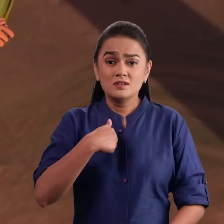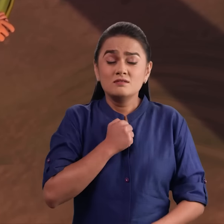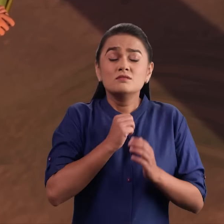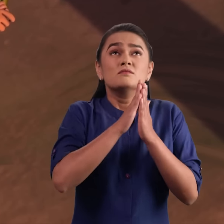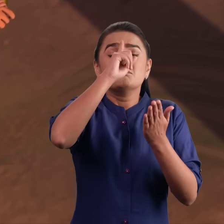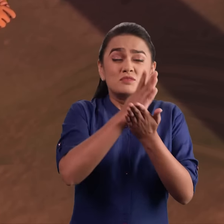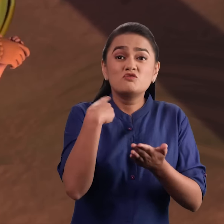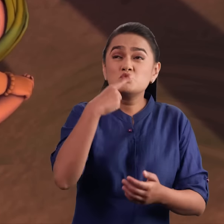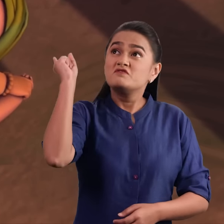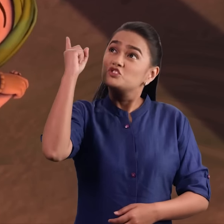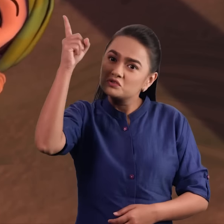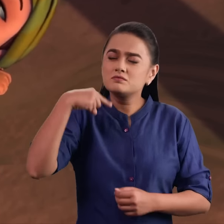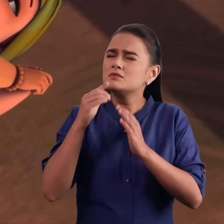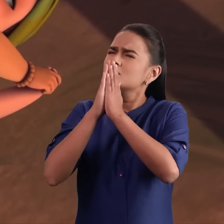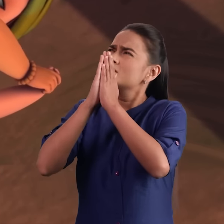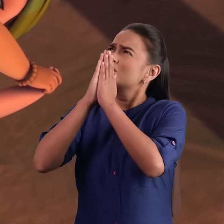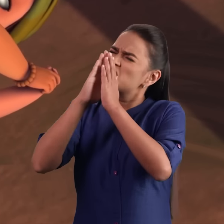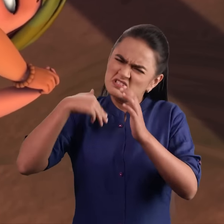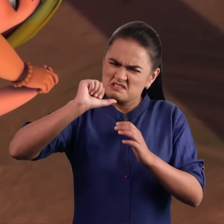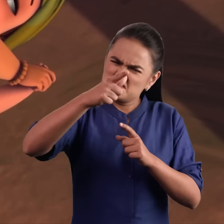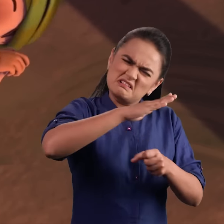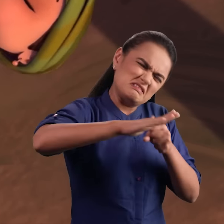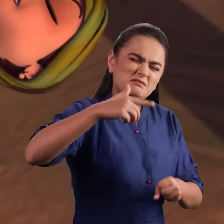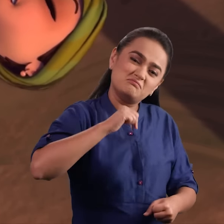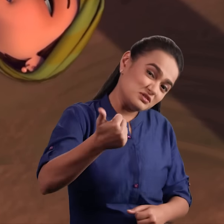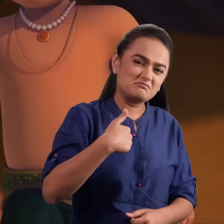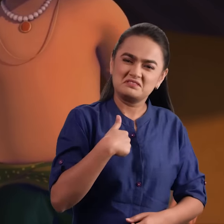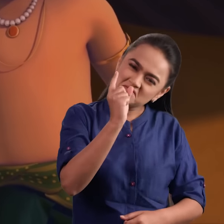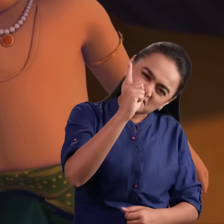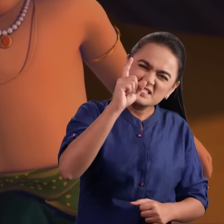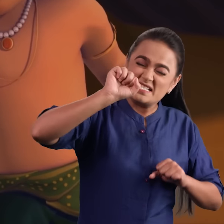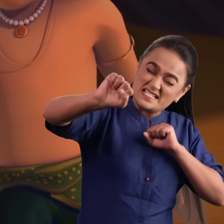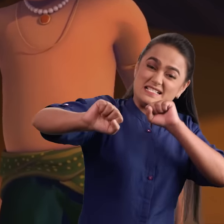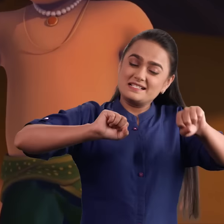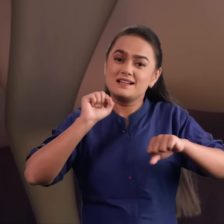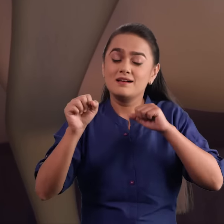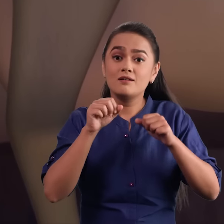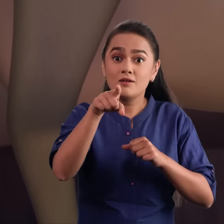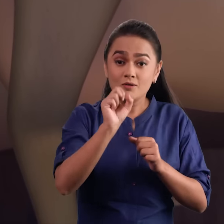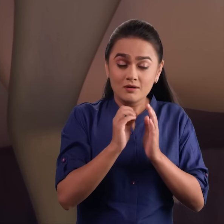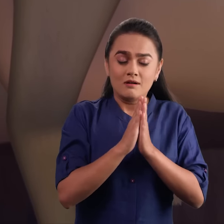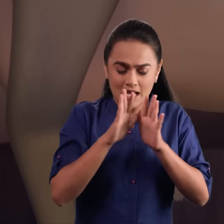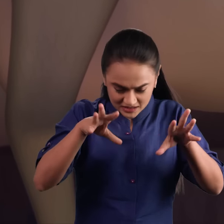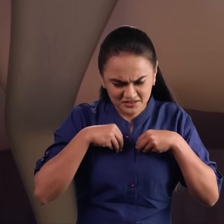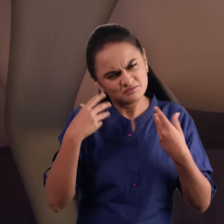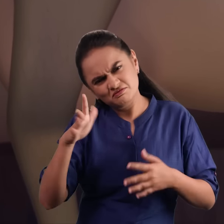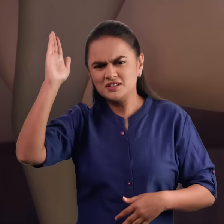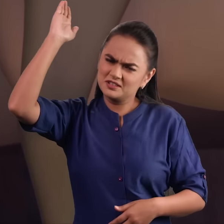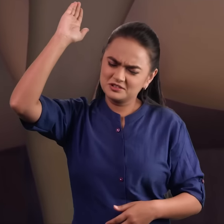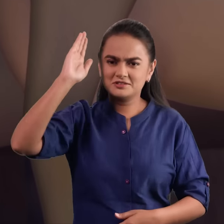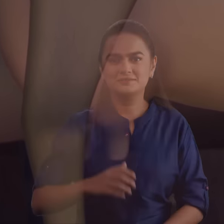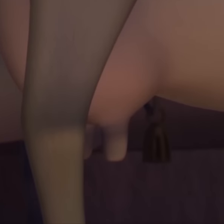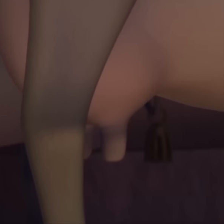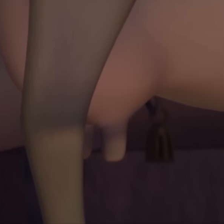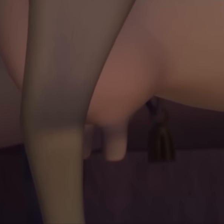मेरे देवता विष्णु हैं। उनसे प्रार्थना करके मैं इस बैल को हरा दूंगा। तुम्हारी प्रार्थना स्वीकार हो गई